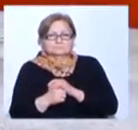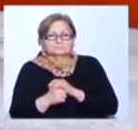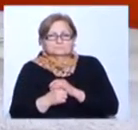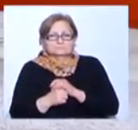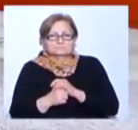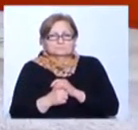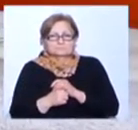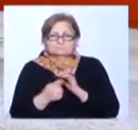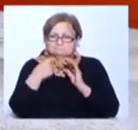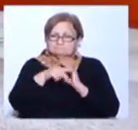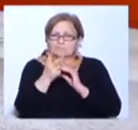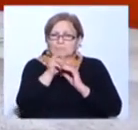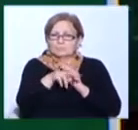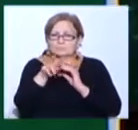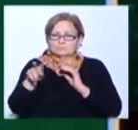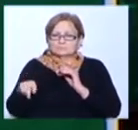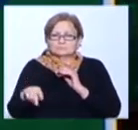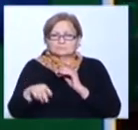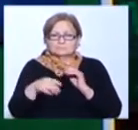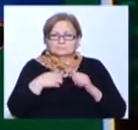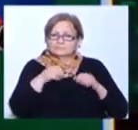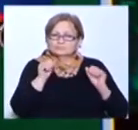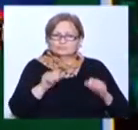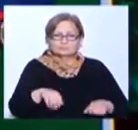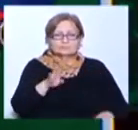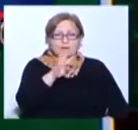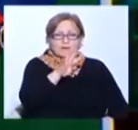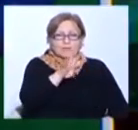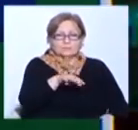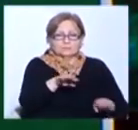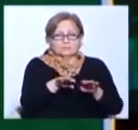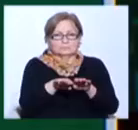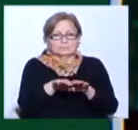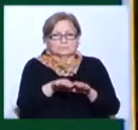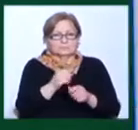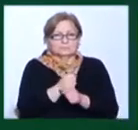2-2 კანფეტი გამომივიდა. მე 4 ტოლ ნაწილადაც გავყავი 8.